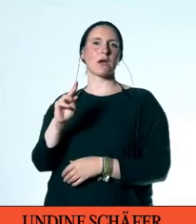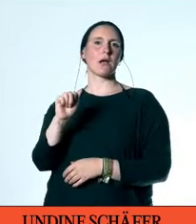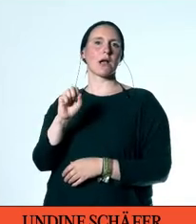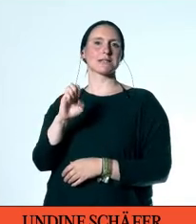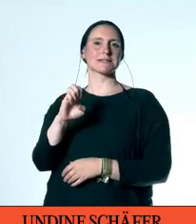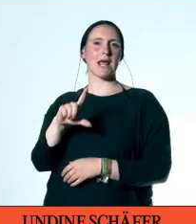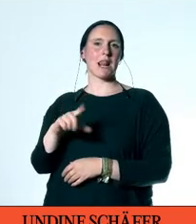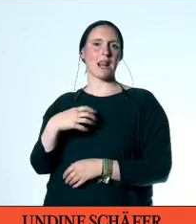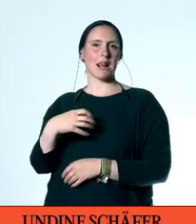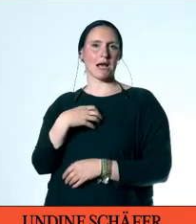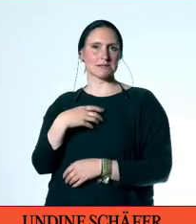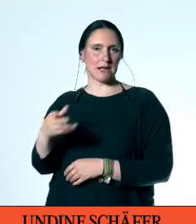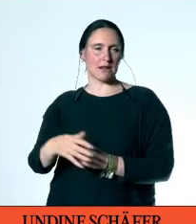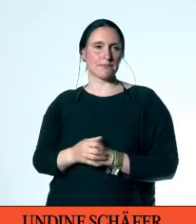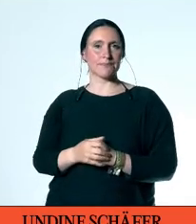mit dabei sind.